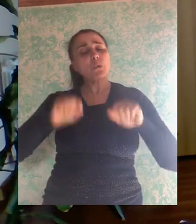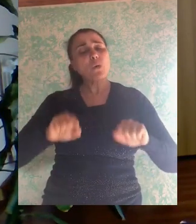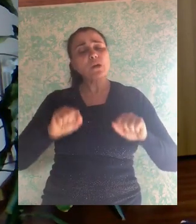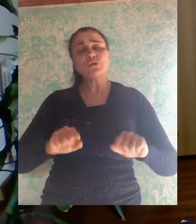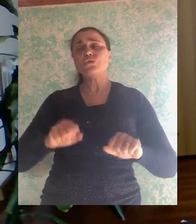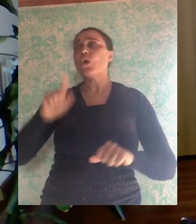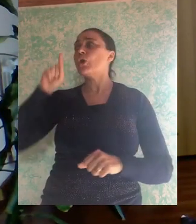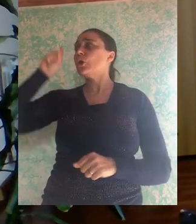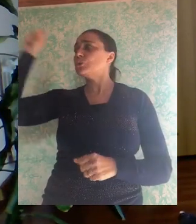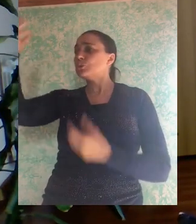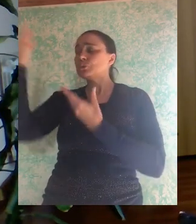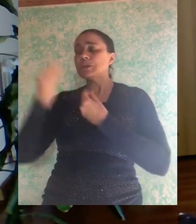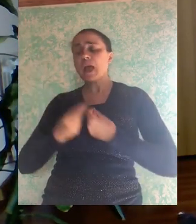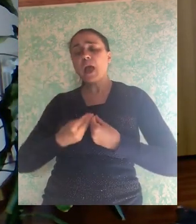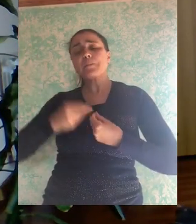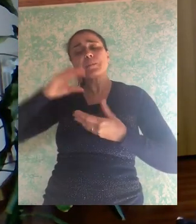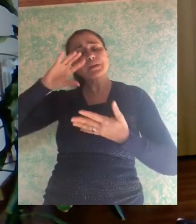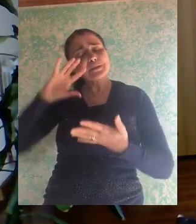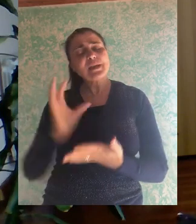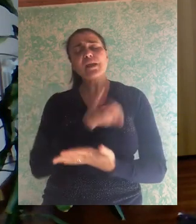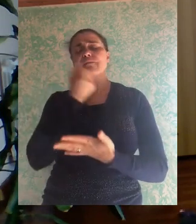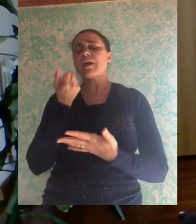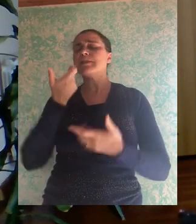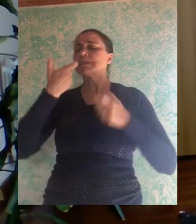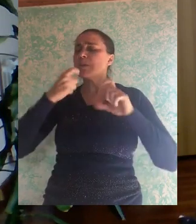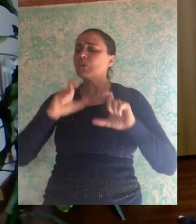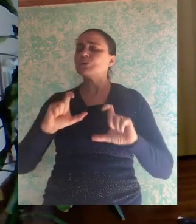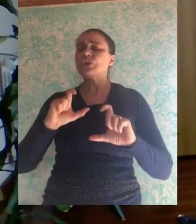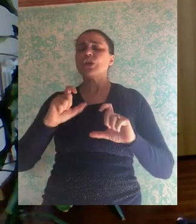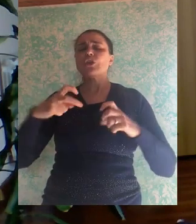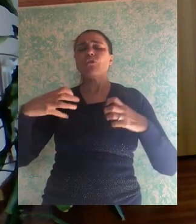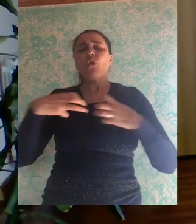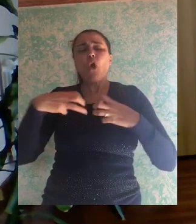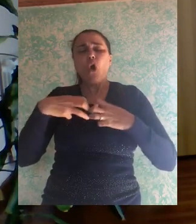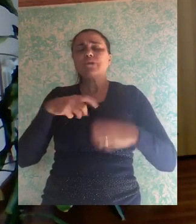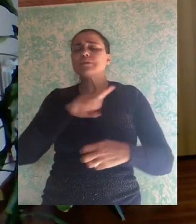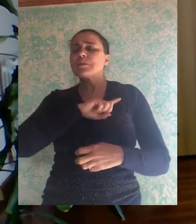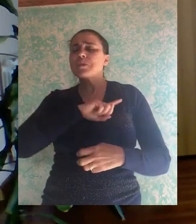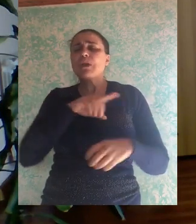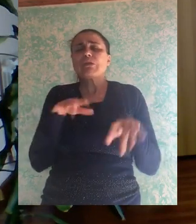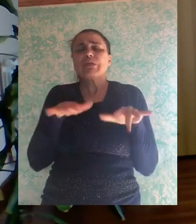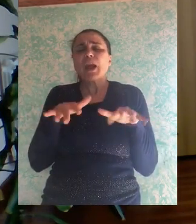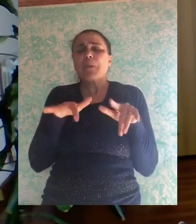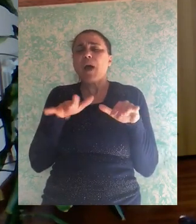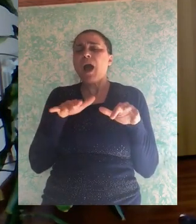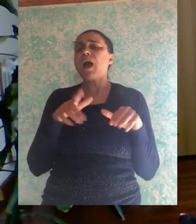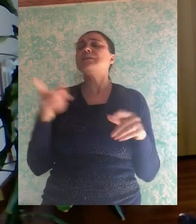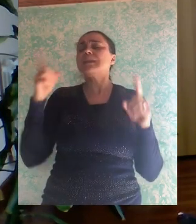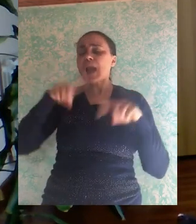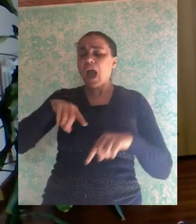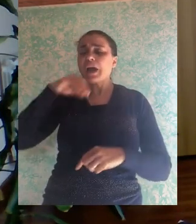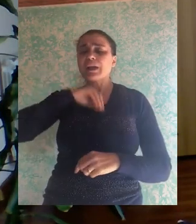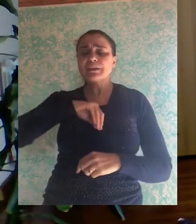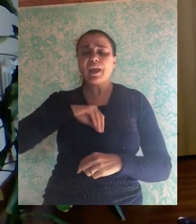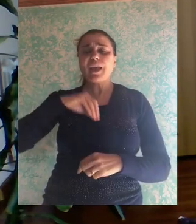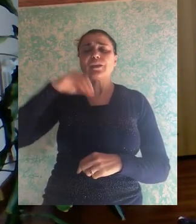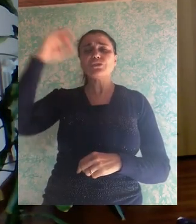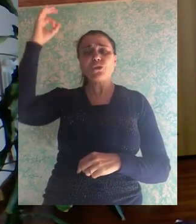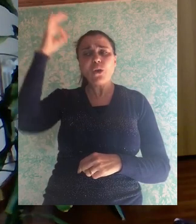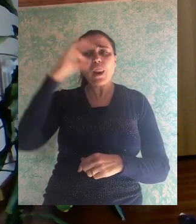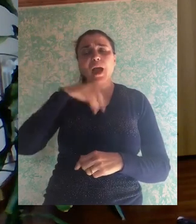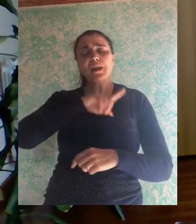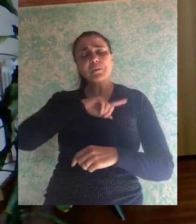signore perché le mie ossa sono tutte tremante anche l'anima mia